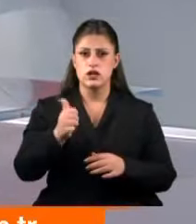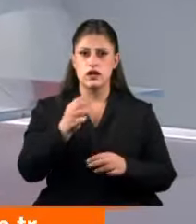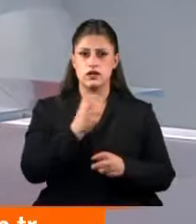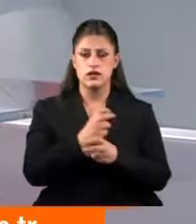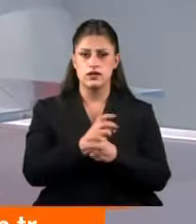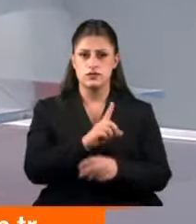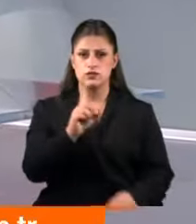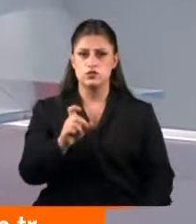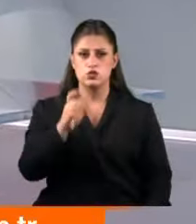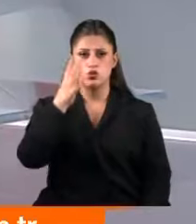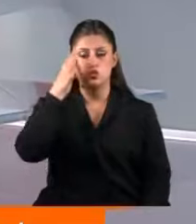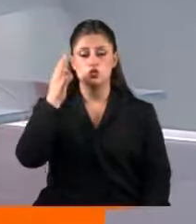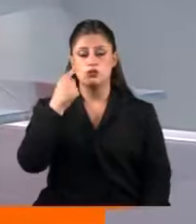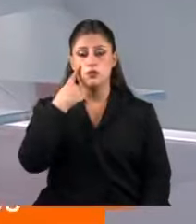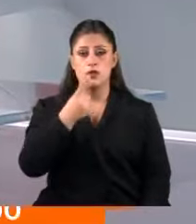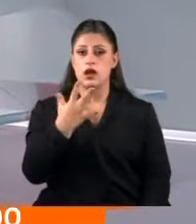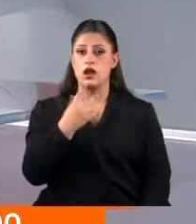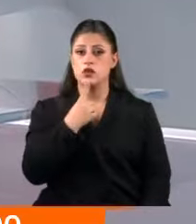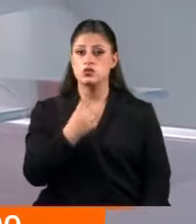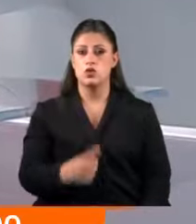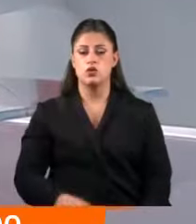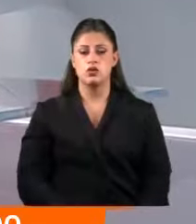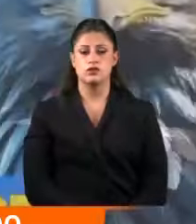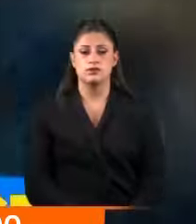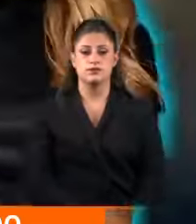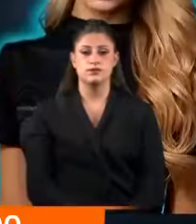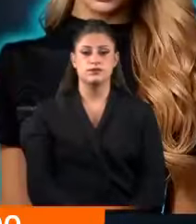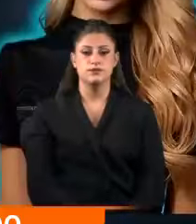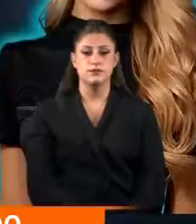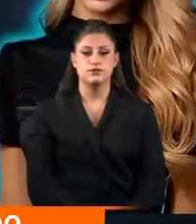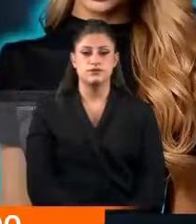tehlikesi mi? Uzmanlar bakın ne söylüyor.